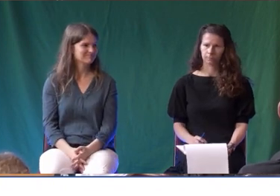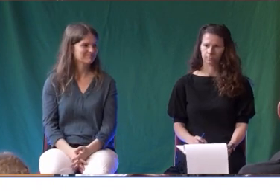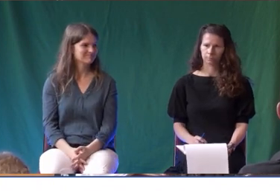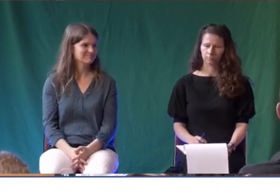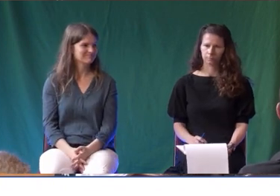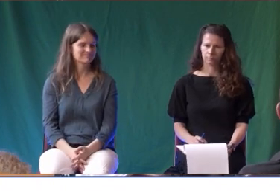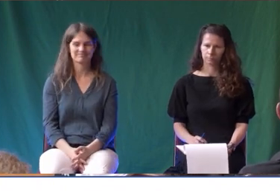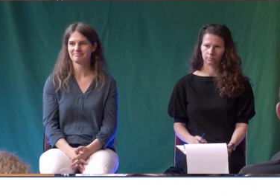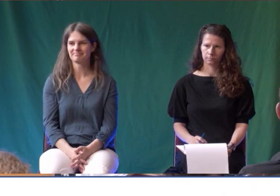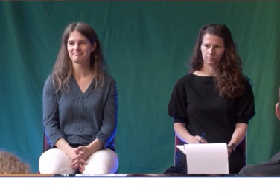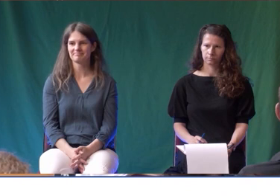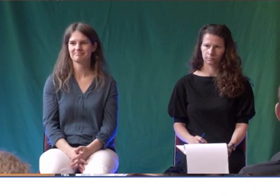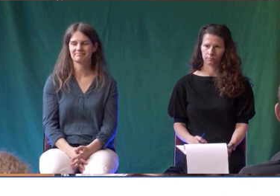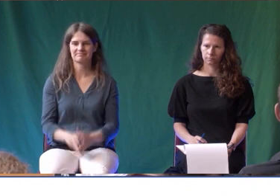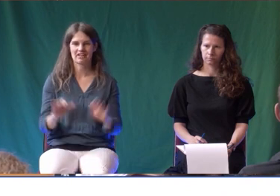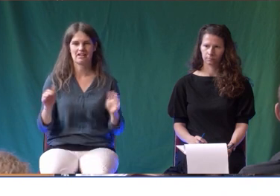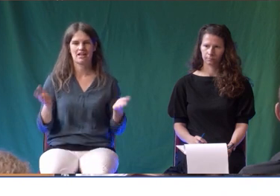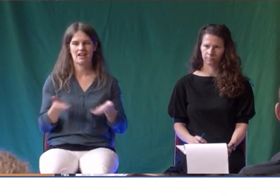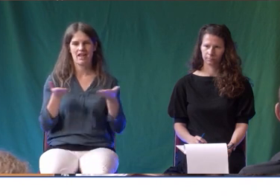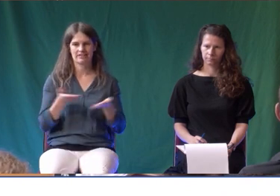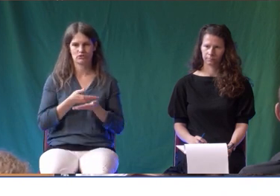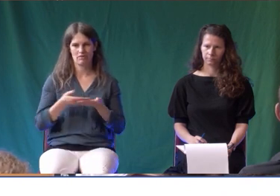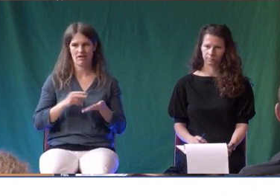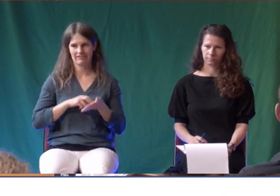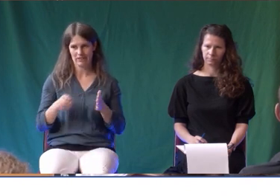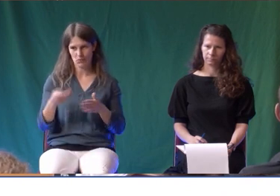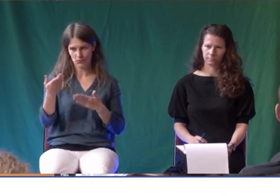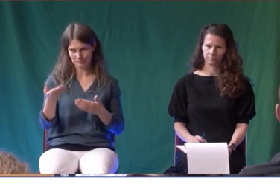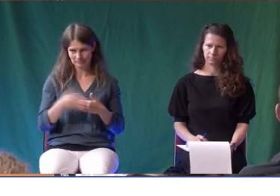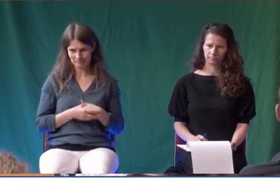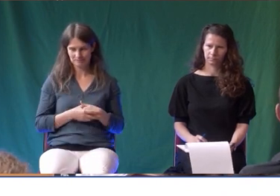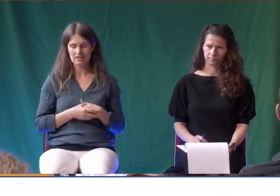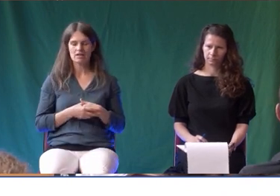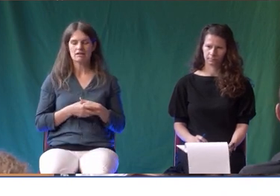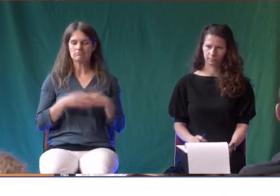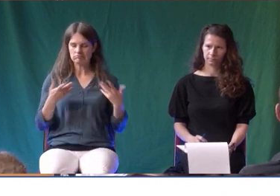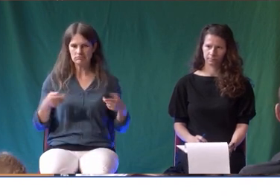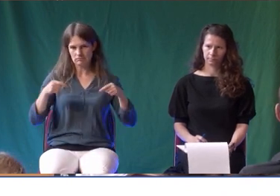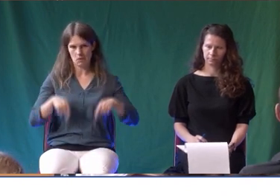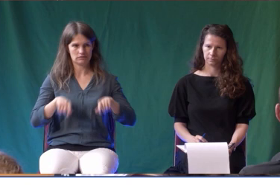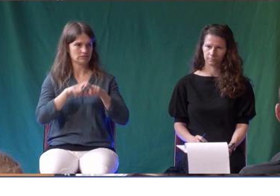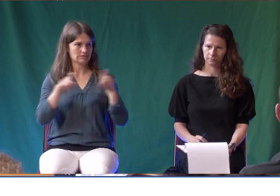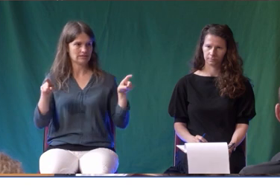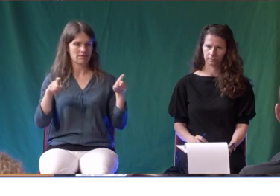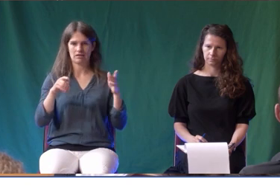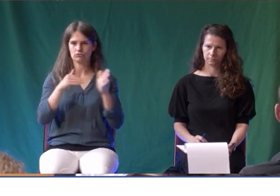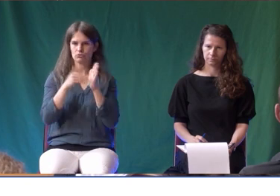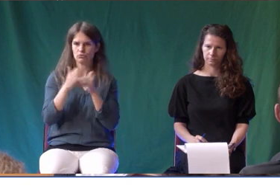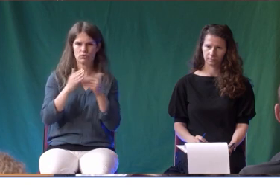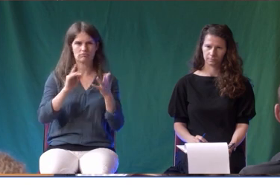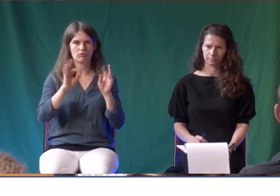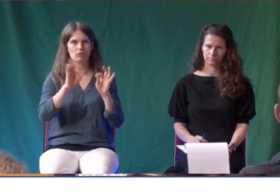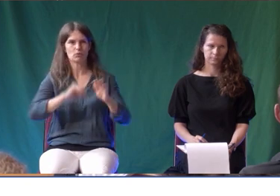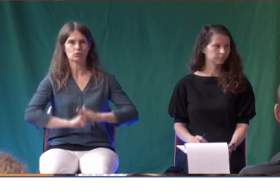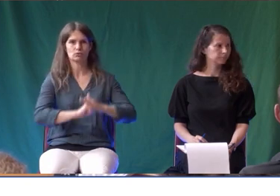ich dachte es noch mal kurz in leichter Sprache es geht um die Unterstützungsstrukturen das heißt Menschen mit